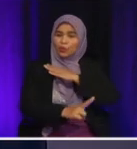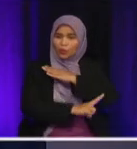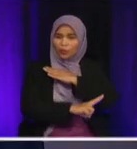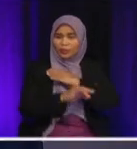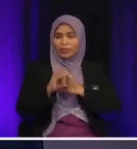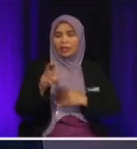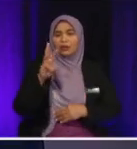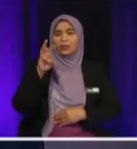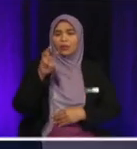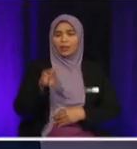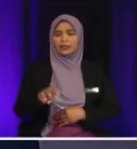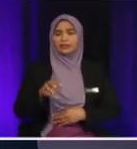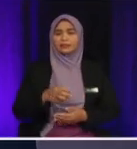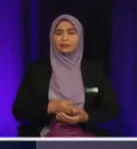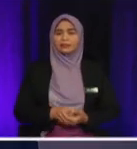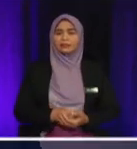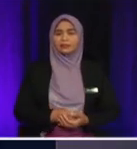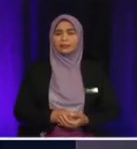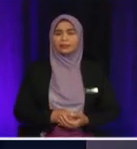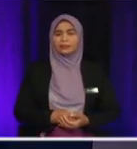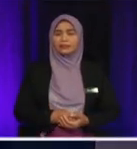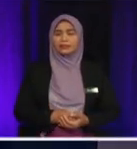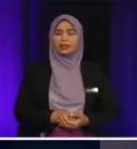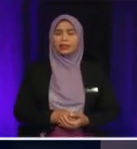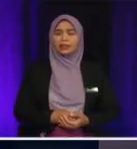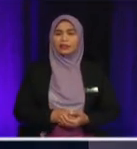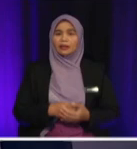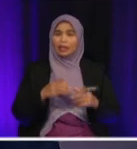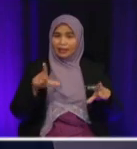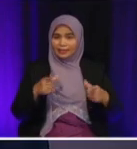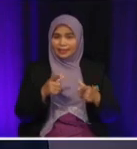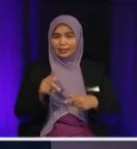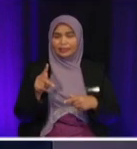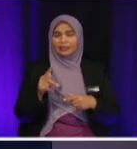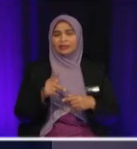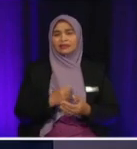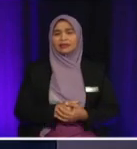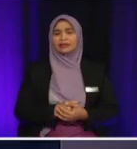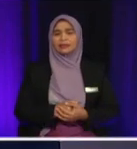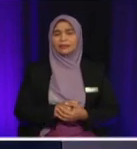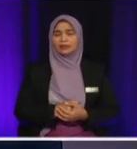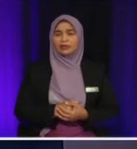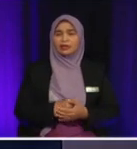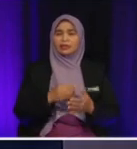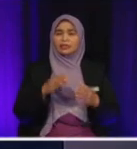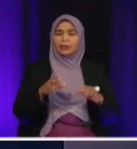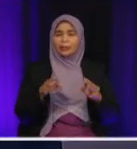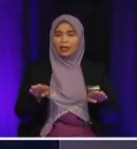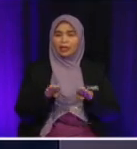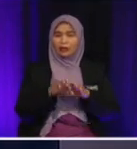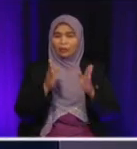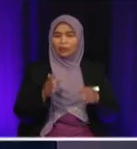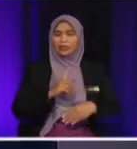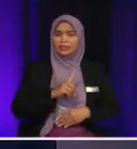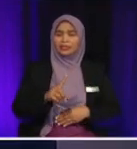adalah wajib. Ya, betul ya. Jadi itulah hukum melaksanakan. Kita sekarang kita nak tengok apa pun sebagai orang Islam ni, Aiman, kita